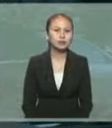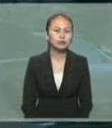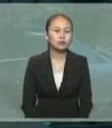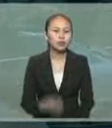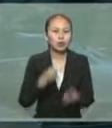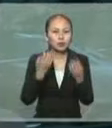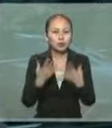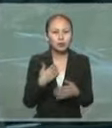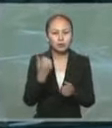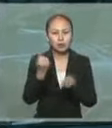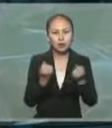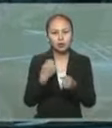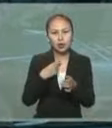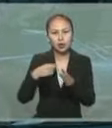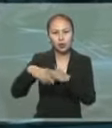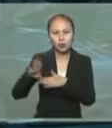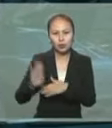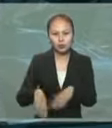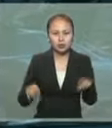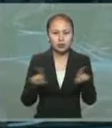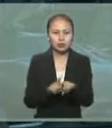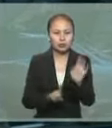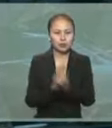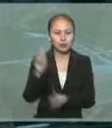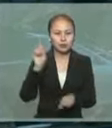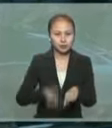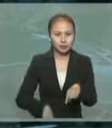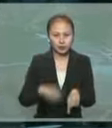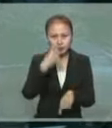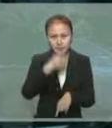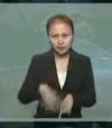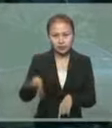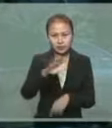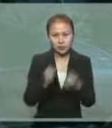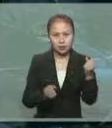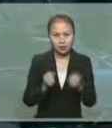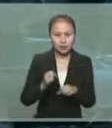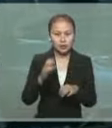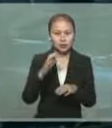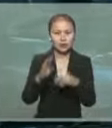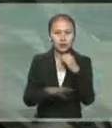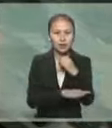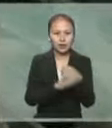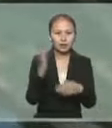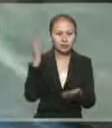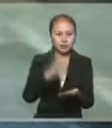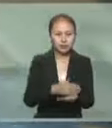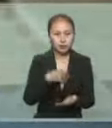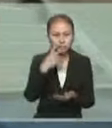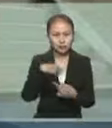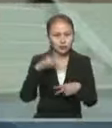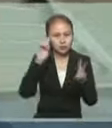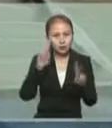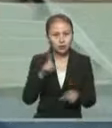Бір сәтке көлігімнен алыстағаным сол еді, келсем мынандай жағдай. Өздеріңіз көріп тұрғандай машинаны ағаш басып қалды. Енді не істерімді білмей абдырап